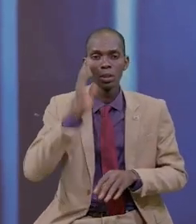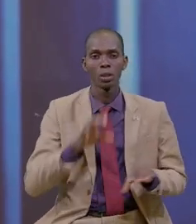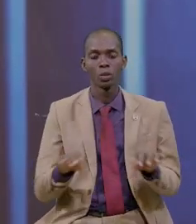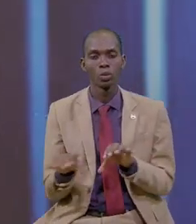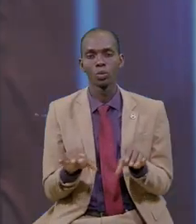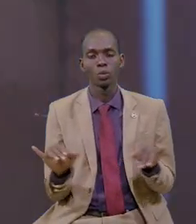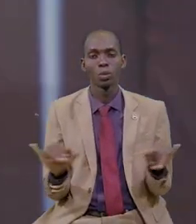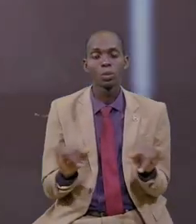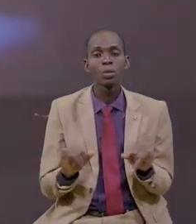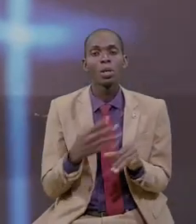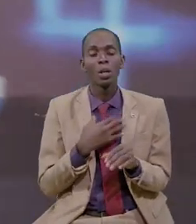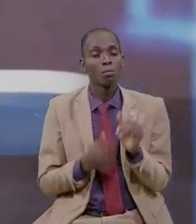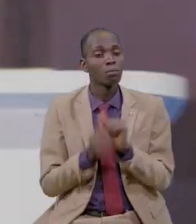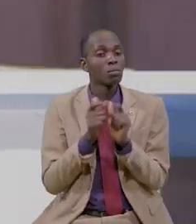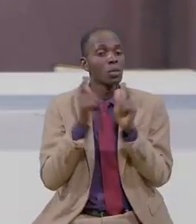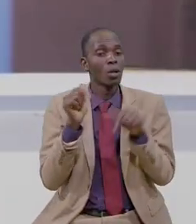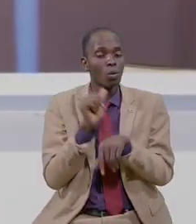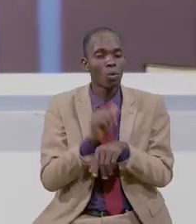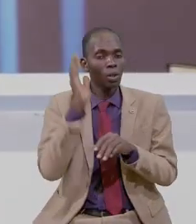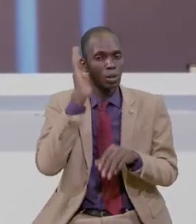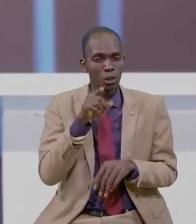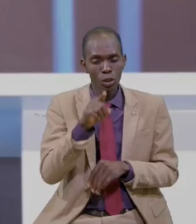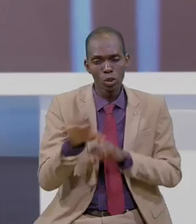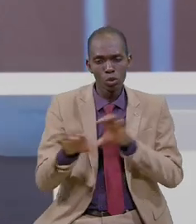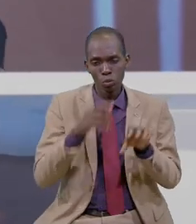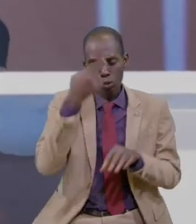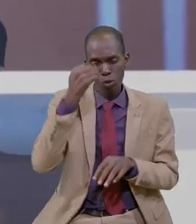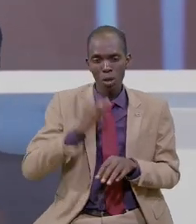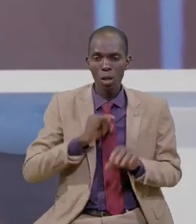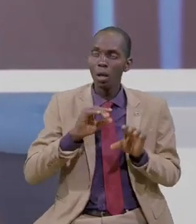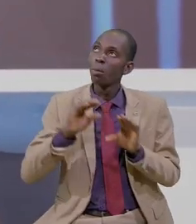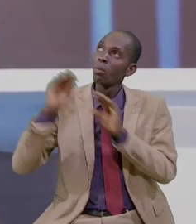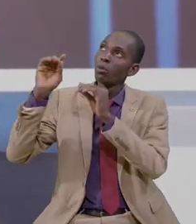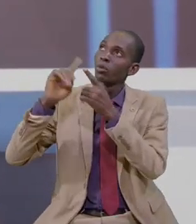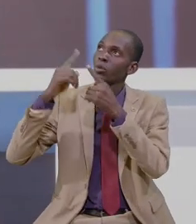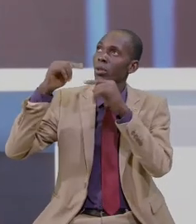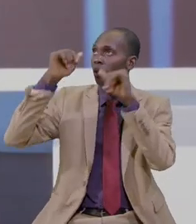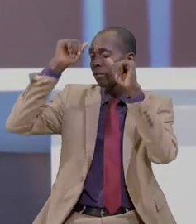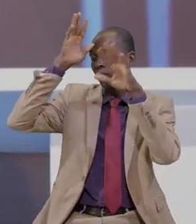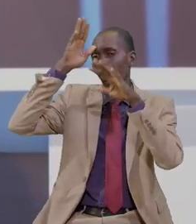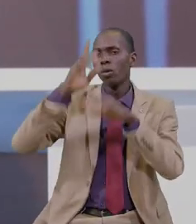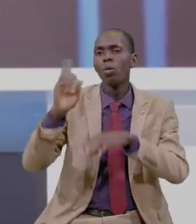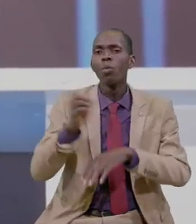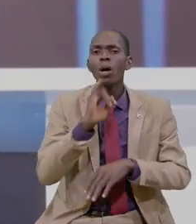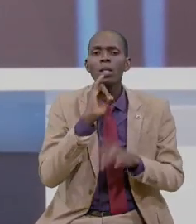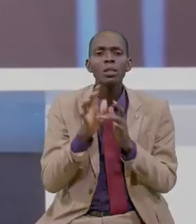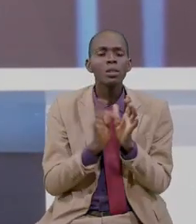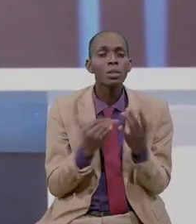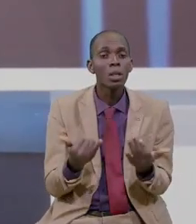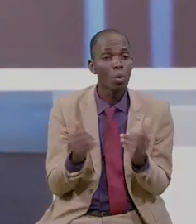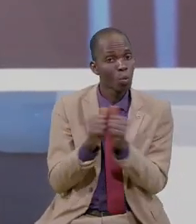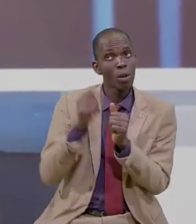plus grandes. Parce que je m'en vais au Père. Est-ce que Jésus est avec le Père maintenant?